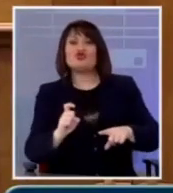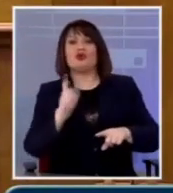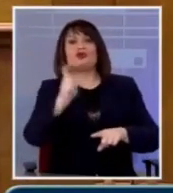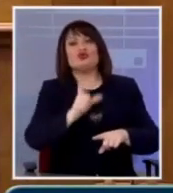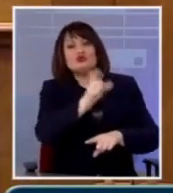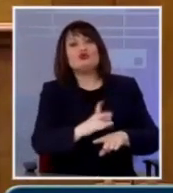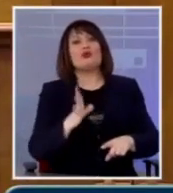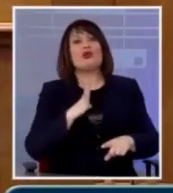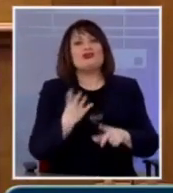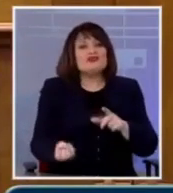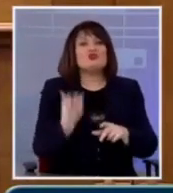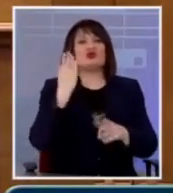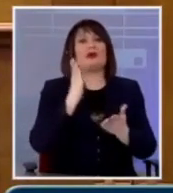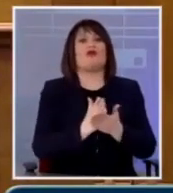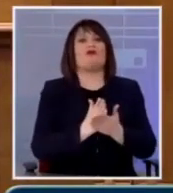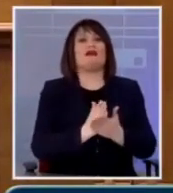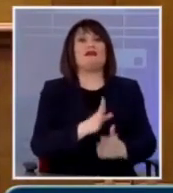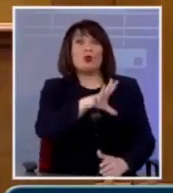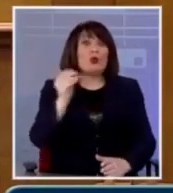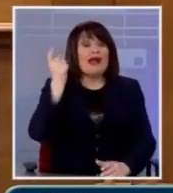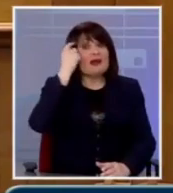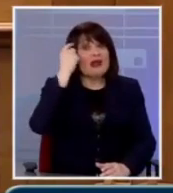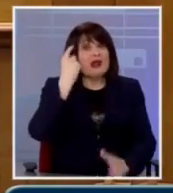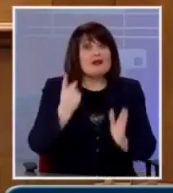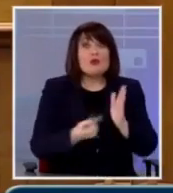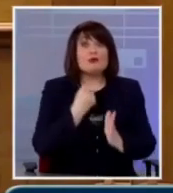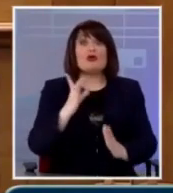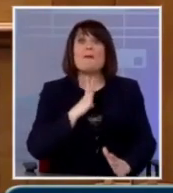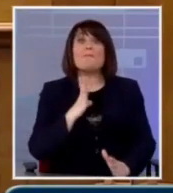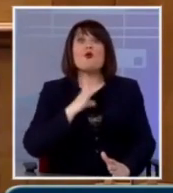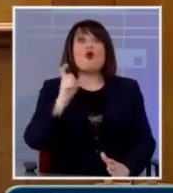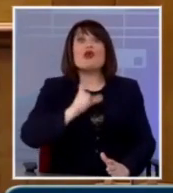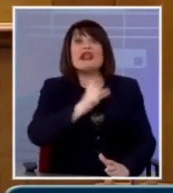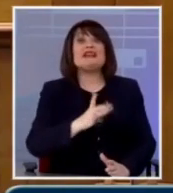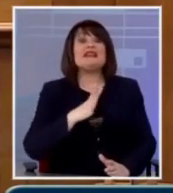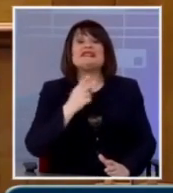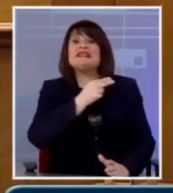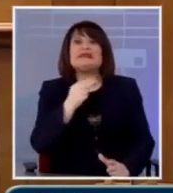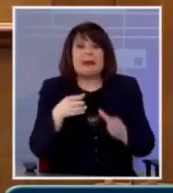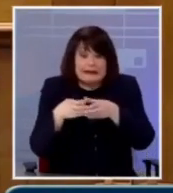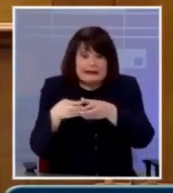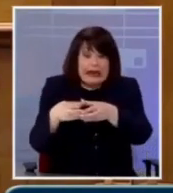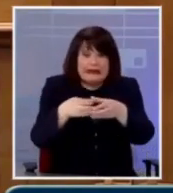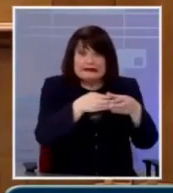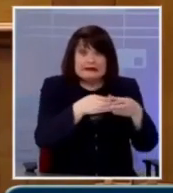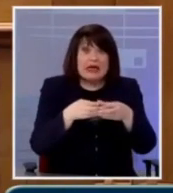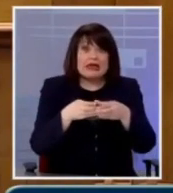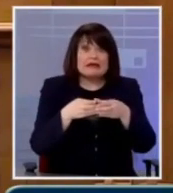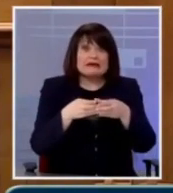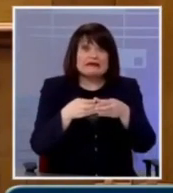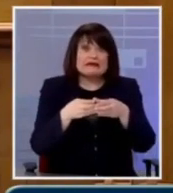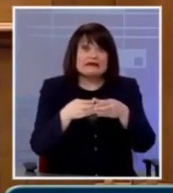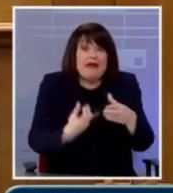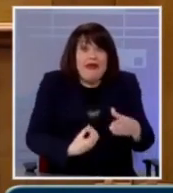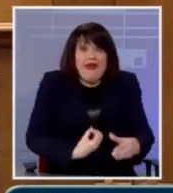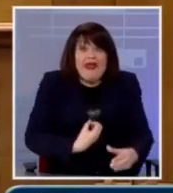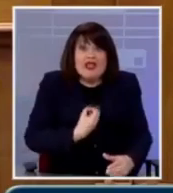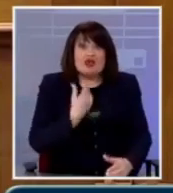πολιτών. Αντιλήφθηκαν για πρώτη φορά τι θα πει ταξικό. Ζήσαν στο πετσί τους